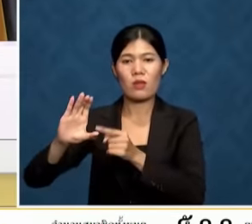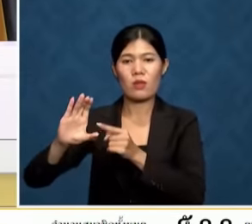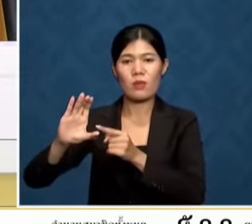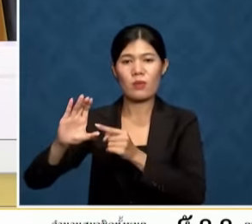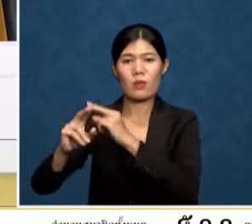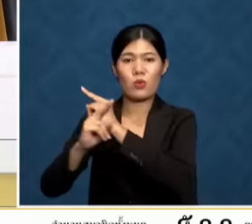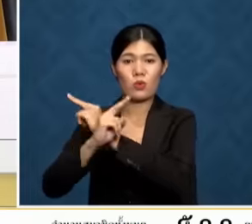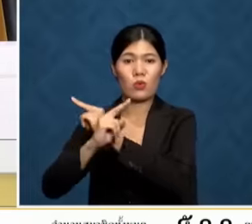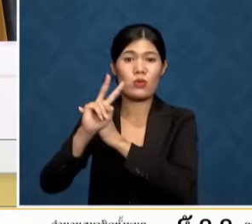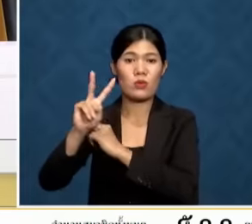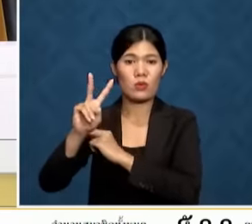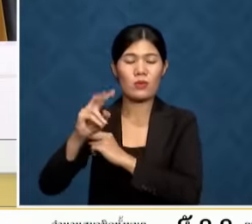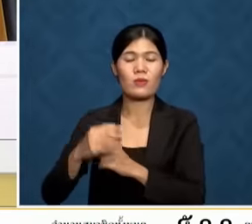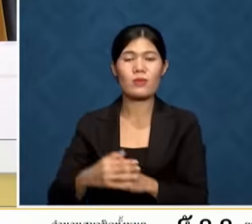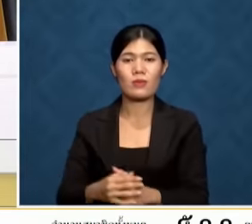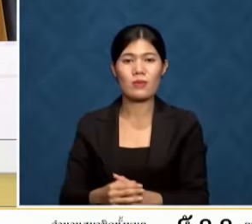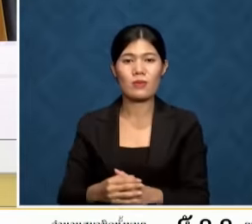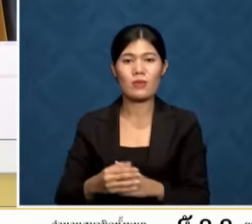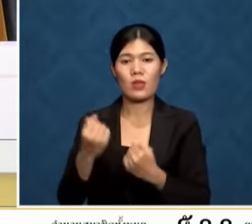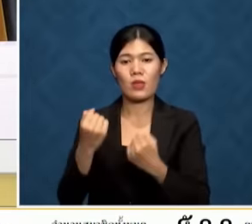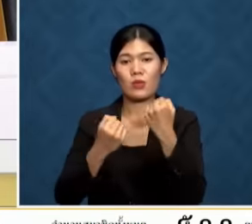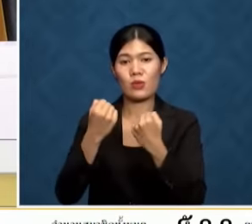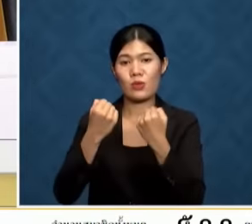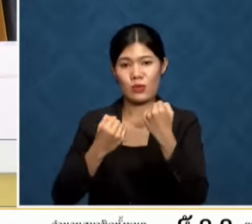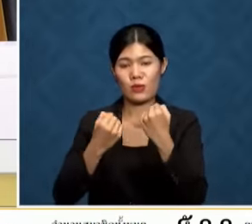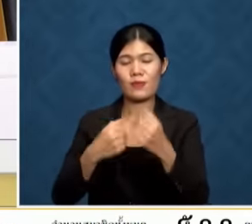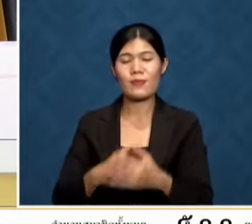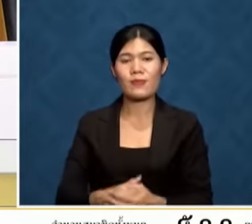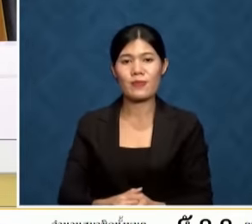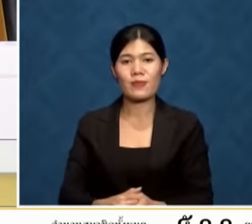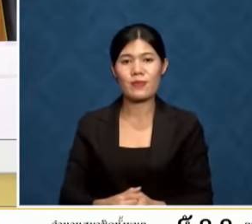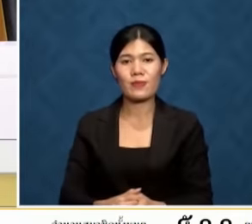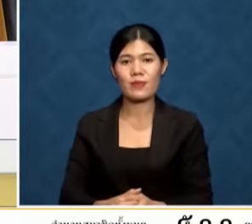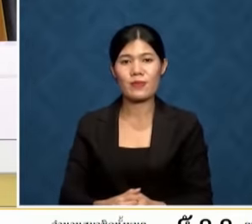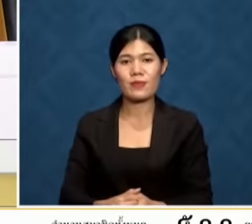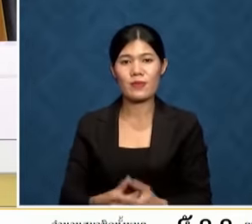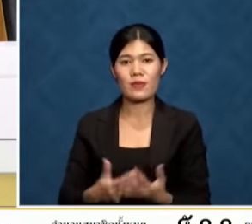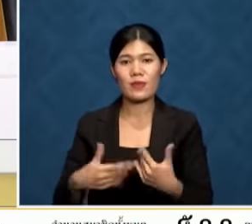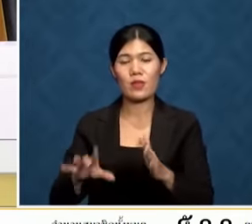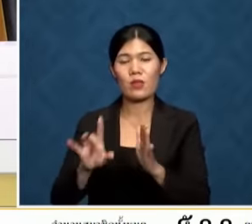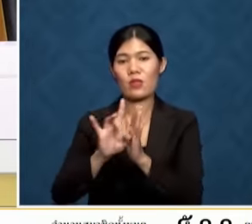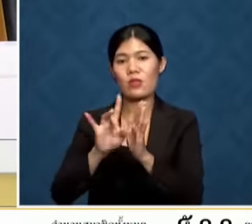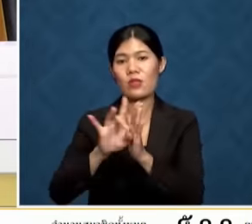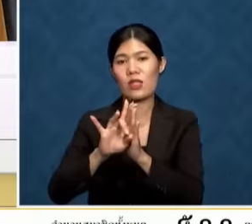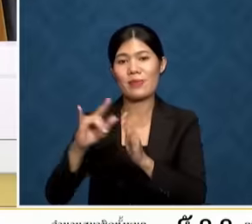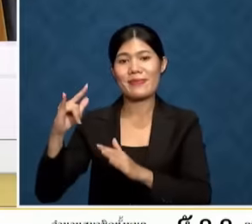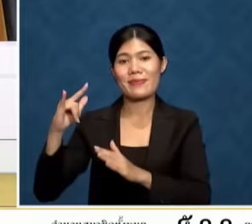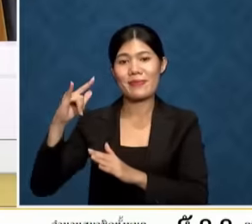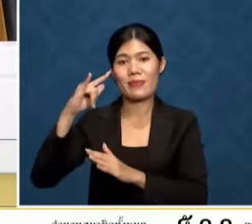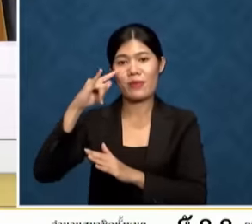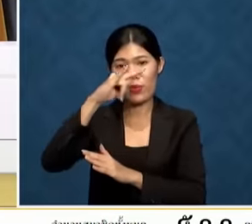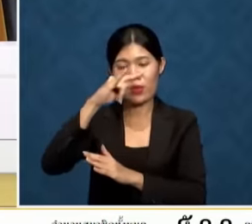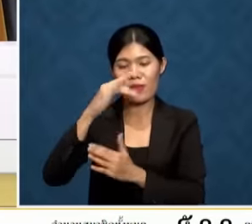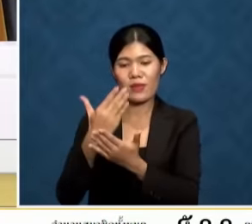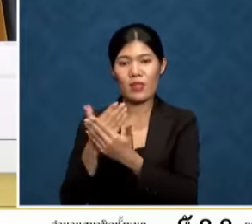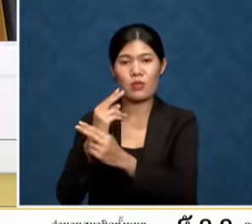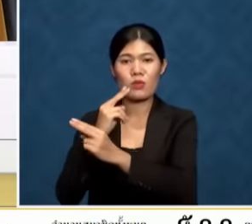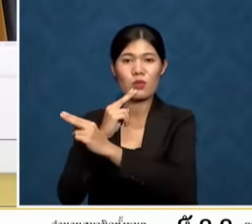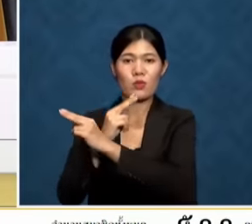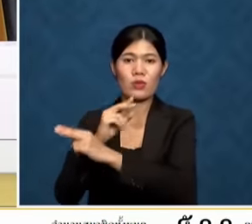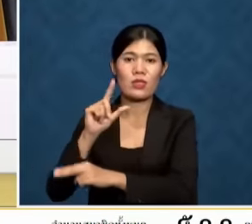เท่าและสุดท้ายเรื่อง aviation Hubหรือเรื่องศูนย์กลางทางการบินมีการตั้งงบประมาณเพิ่มขึ้น